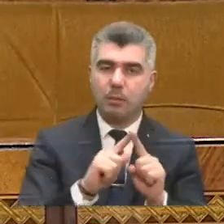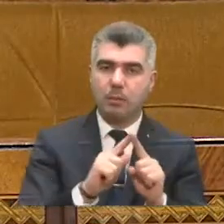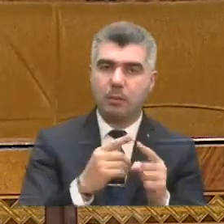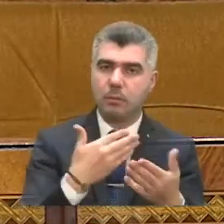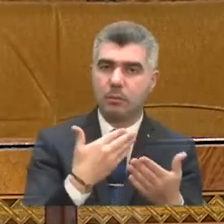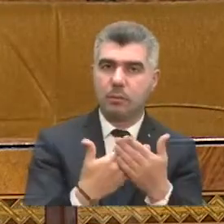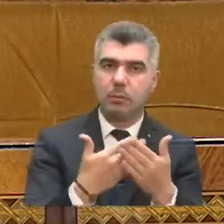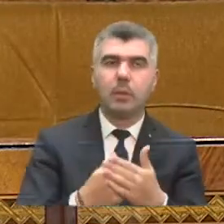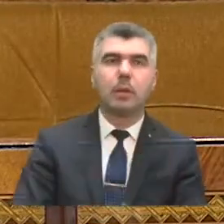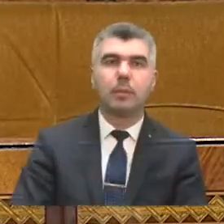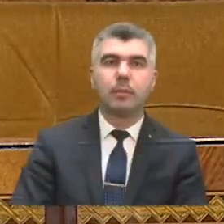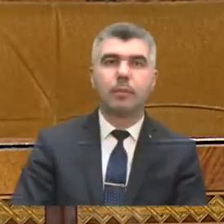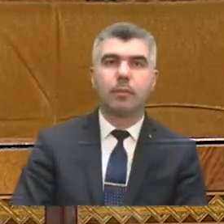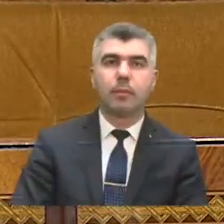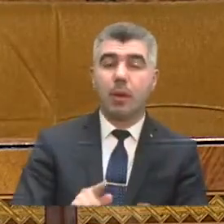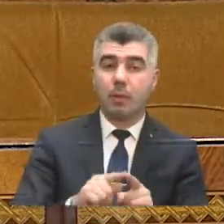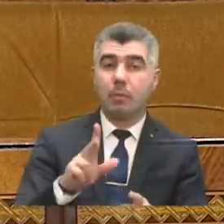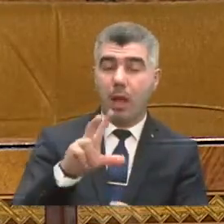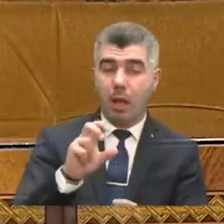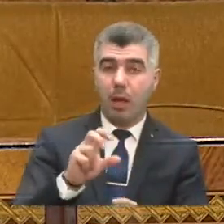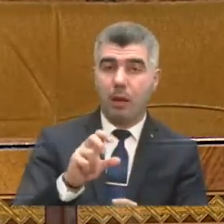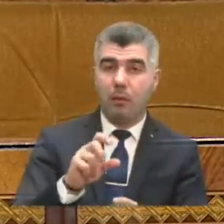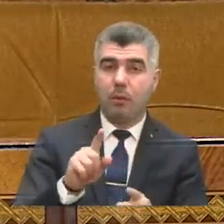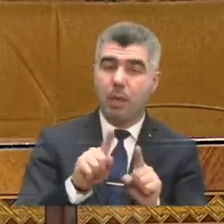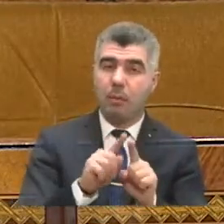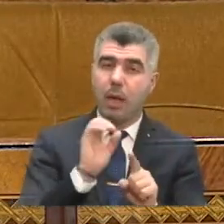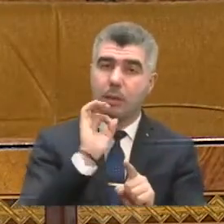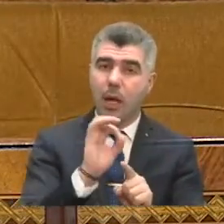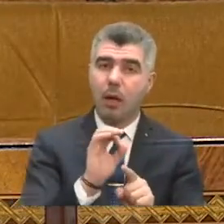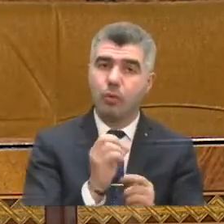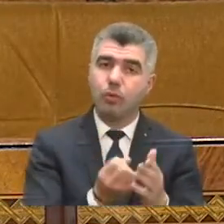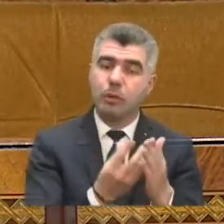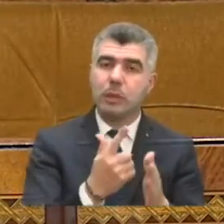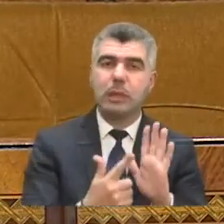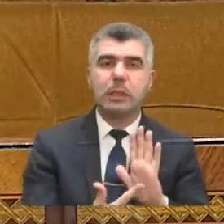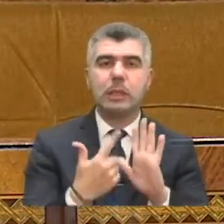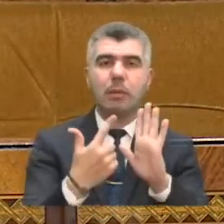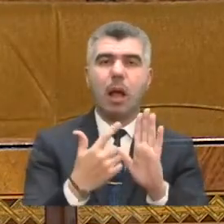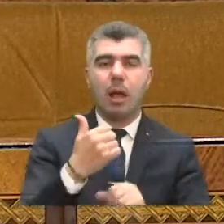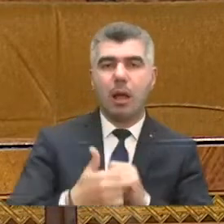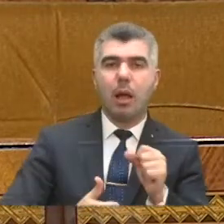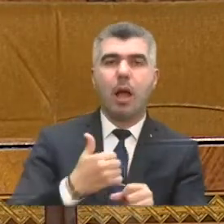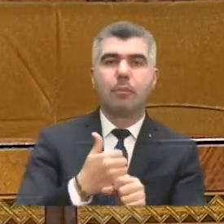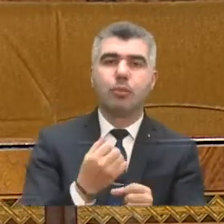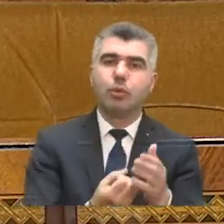السيدة الوزيرة كما كتعلموا أن هذا الجهاز هو جهاز فاتي في عمره 7 سنين،